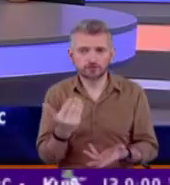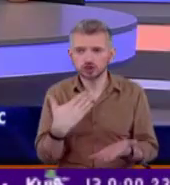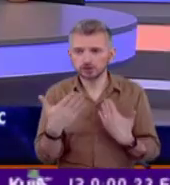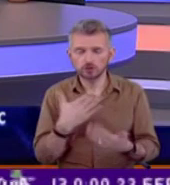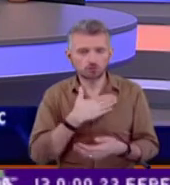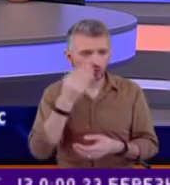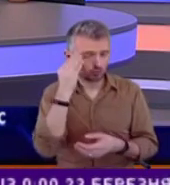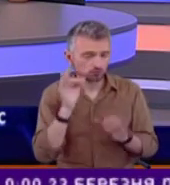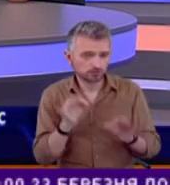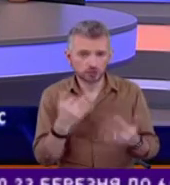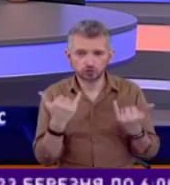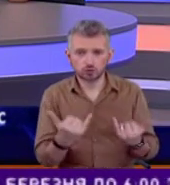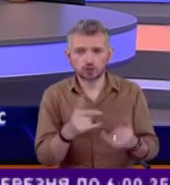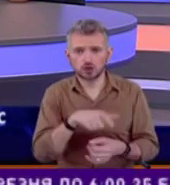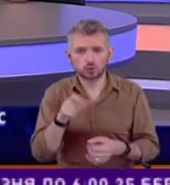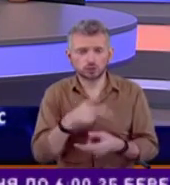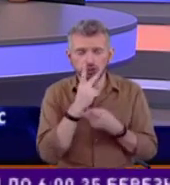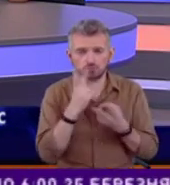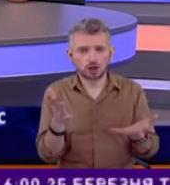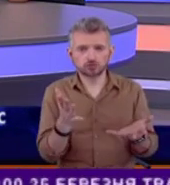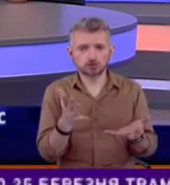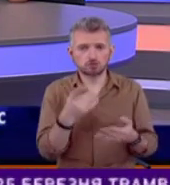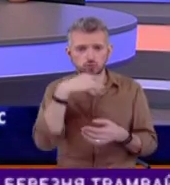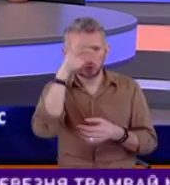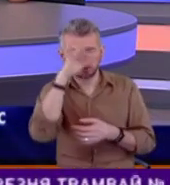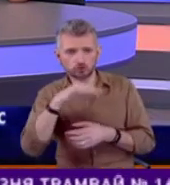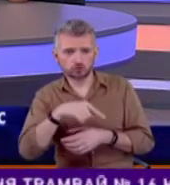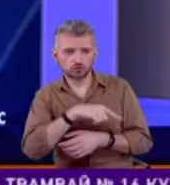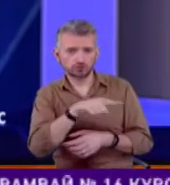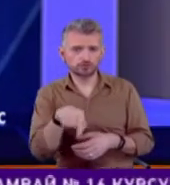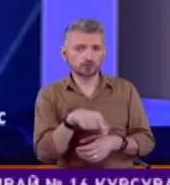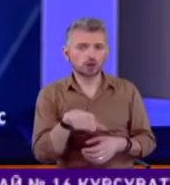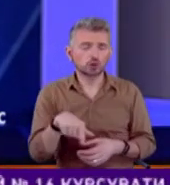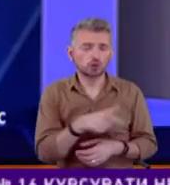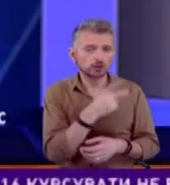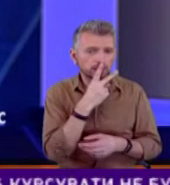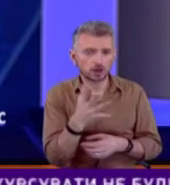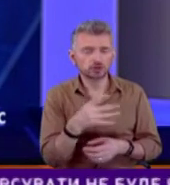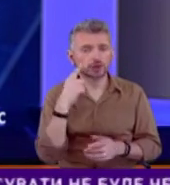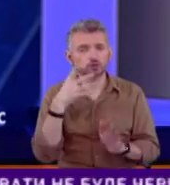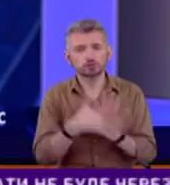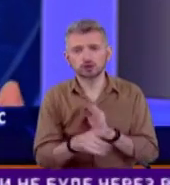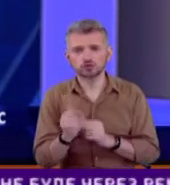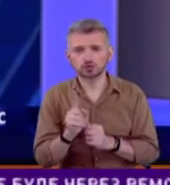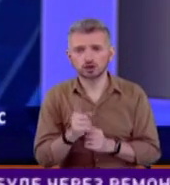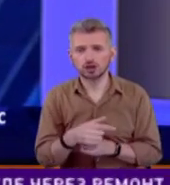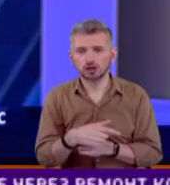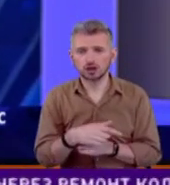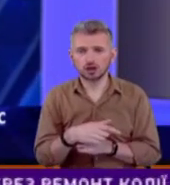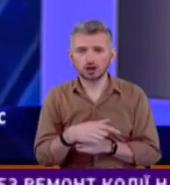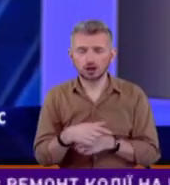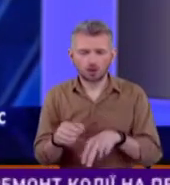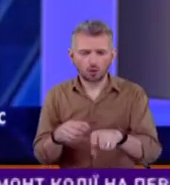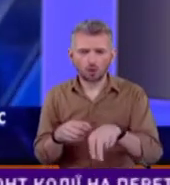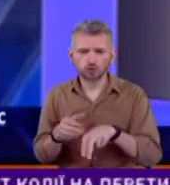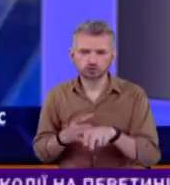мою думку, безперечно. Сьогодні люди не бачать поліцію на лінії, розуміють, що... Дві осіви там. Для